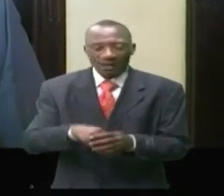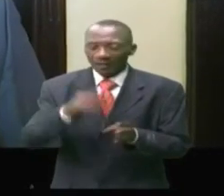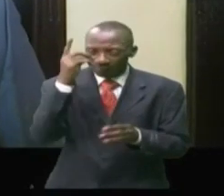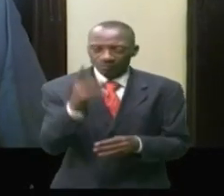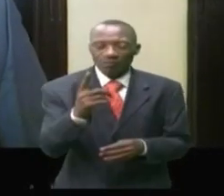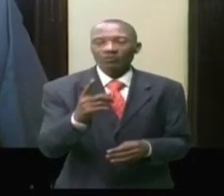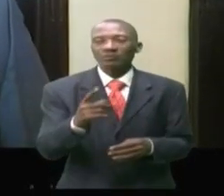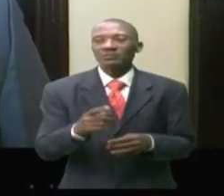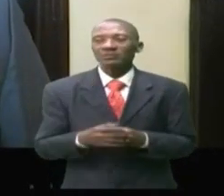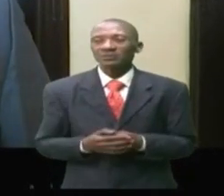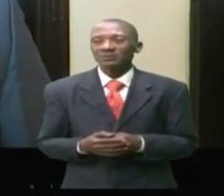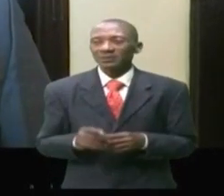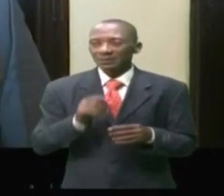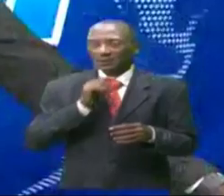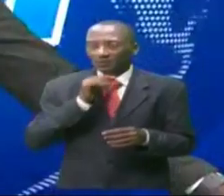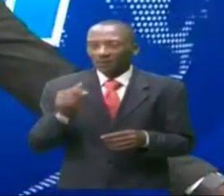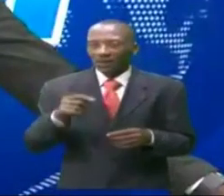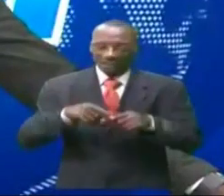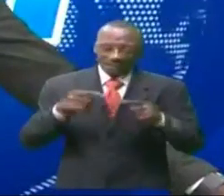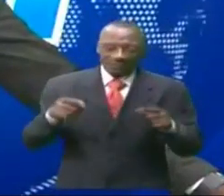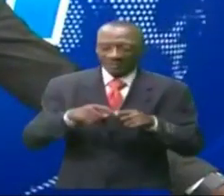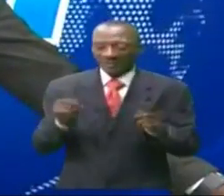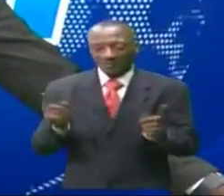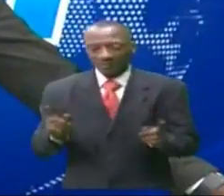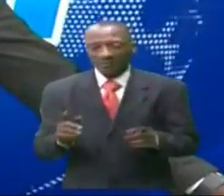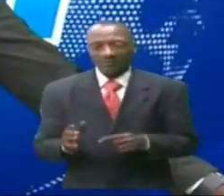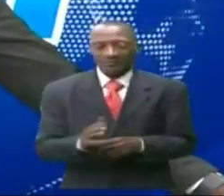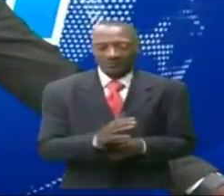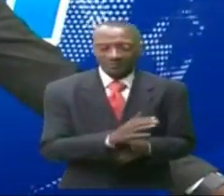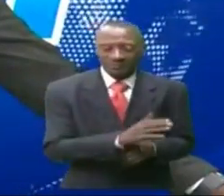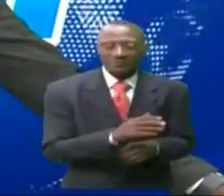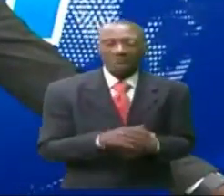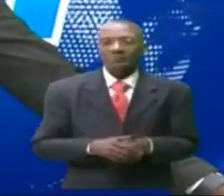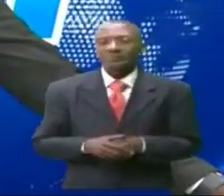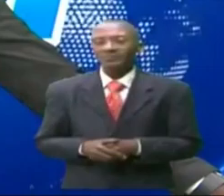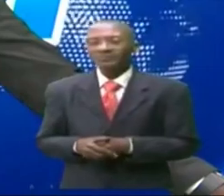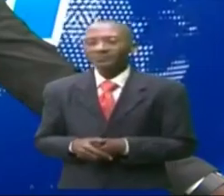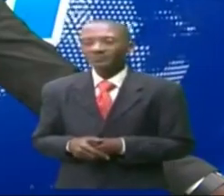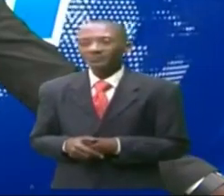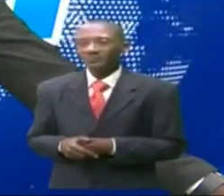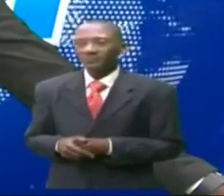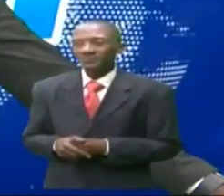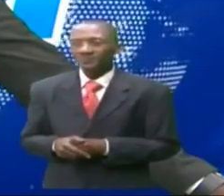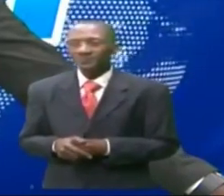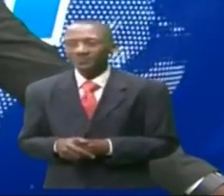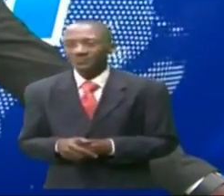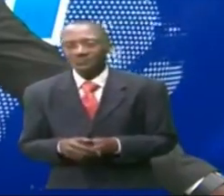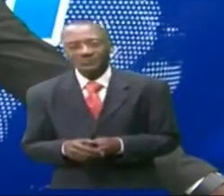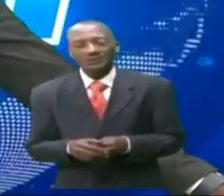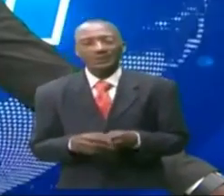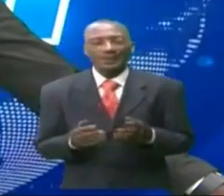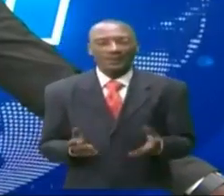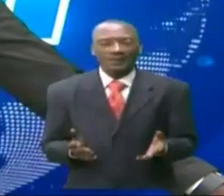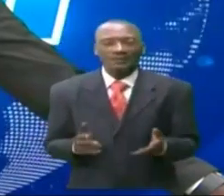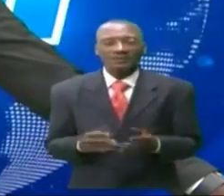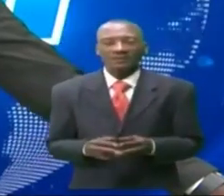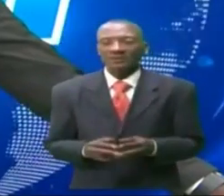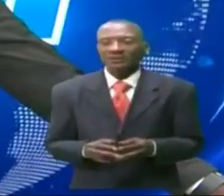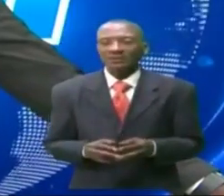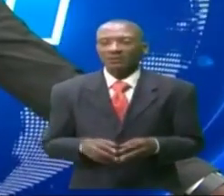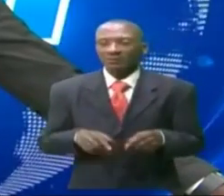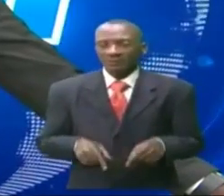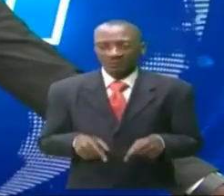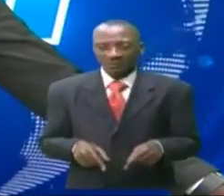Félix Antoine Tshisekedi Tshilombo. Un chapitre similaire, le message de compassion à l'endroit de victimes des